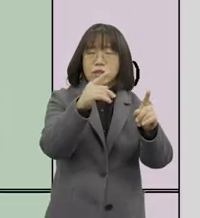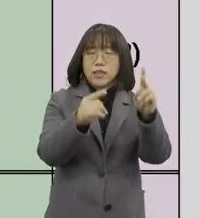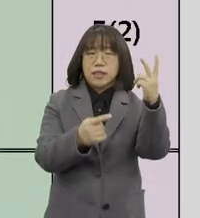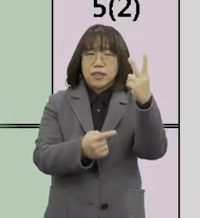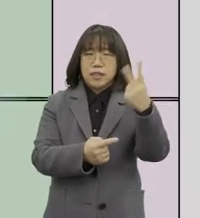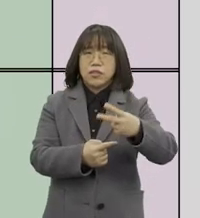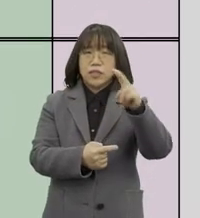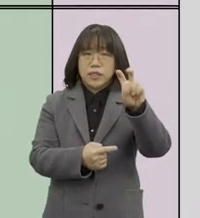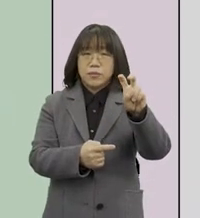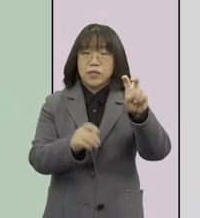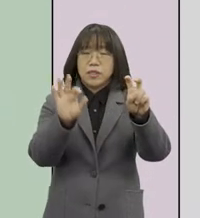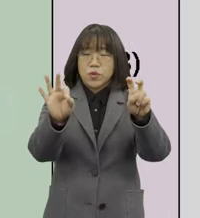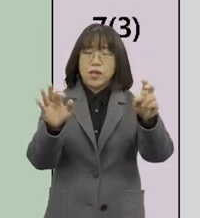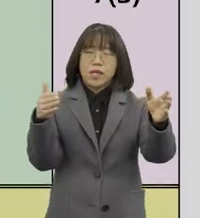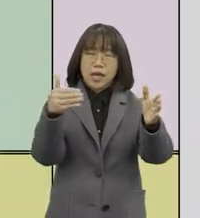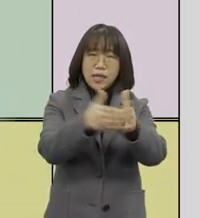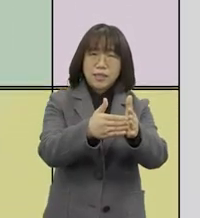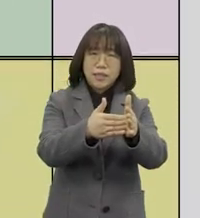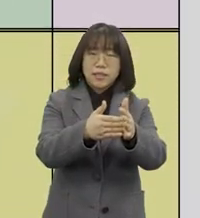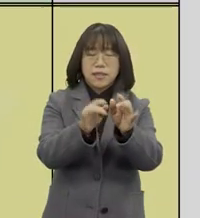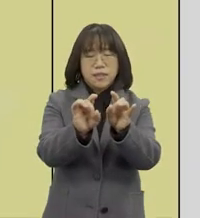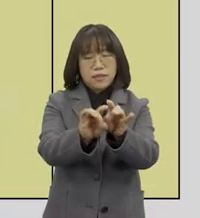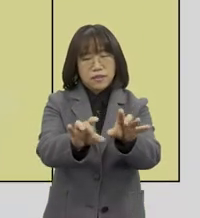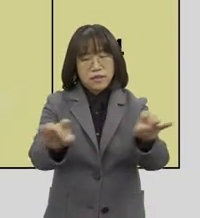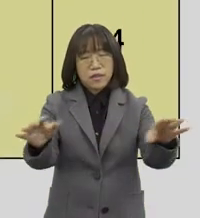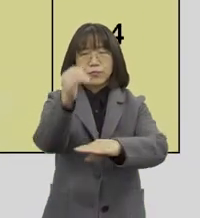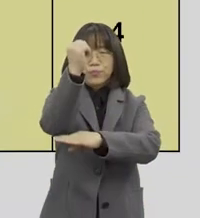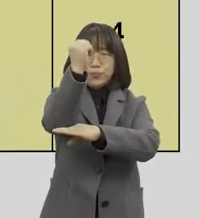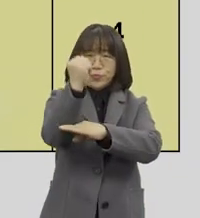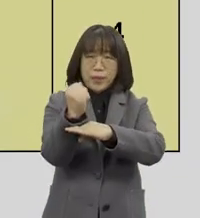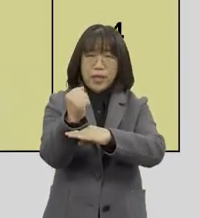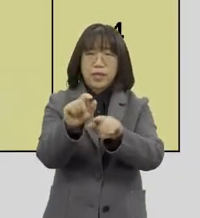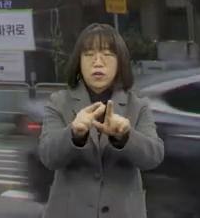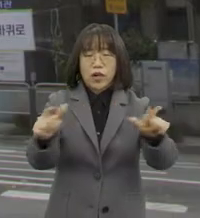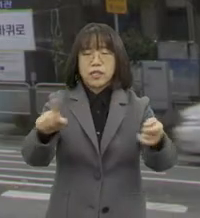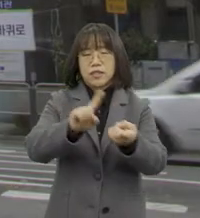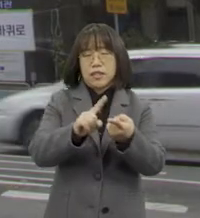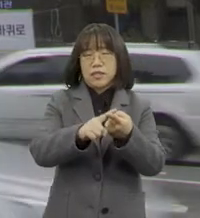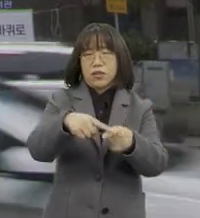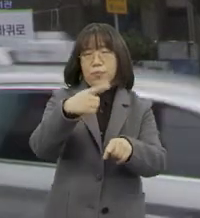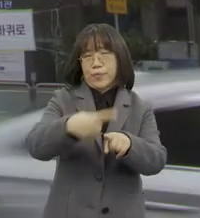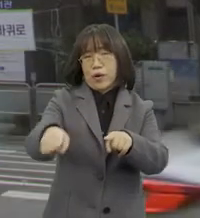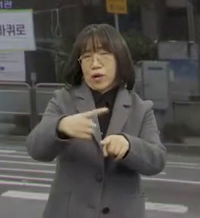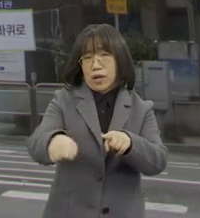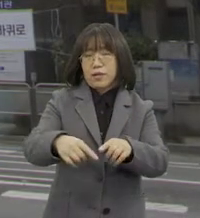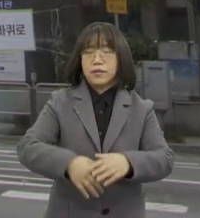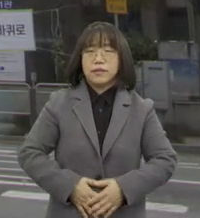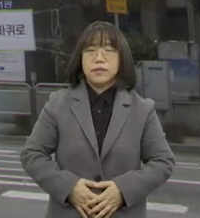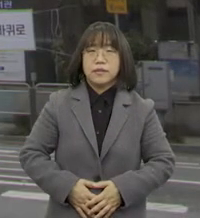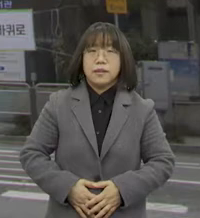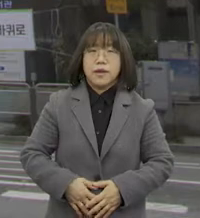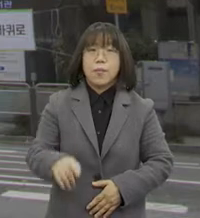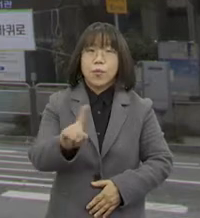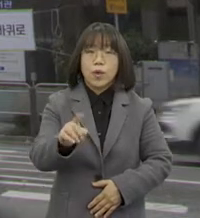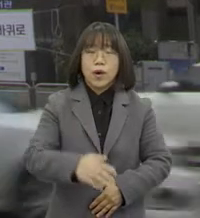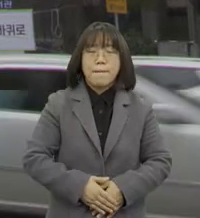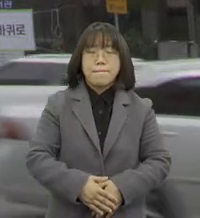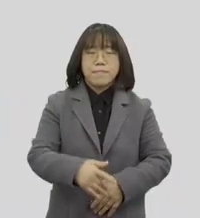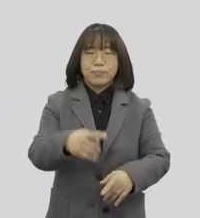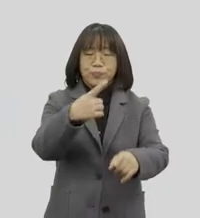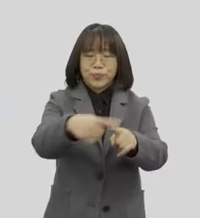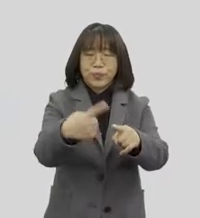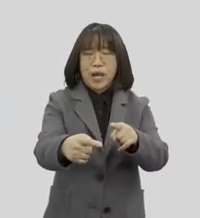각 기관별 부패방지 추진 실적이 종합적으로 평가 됐습니다 평가결과 군은 반부패